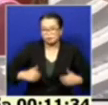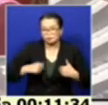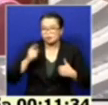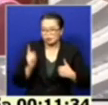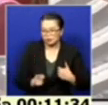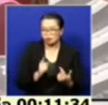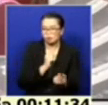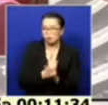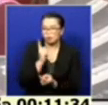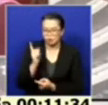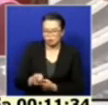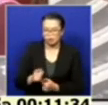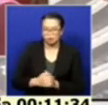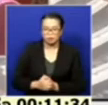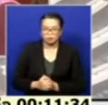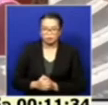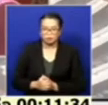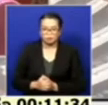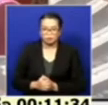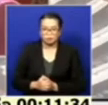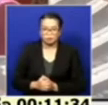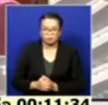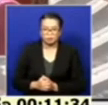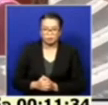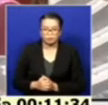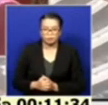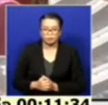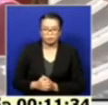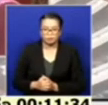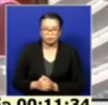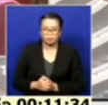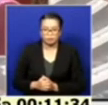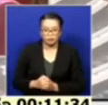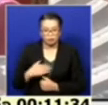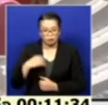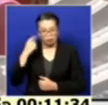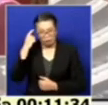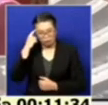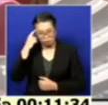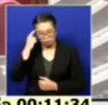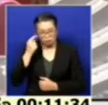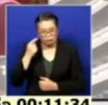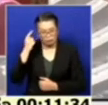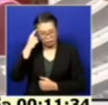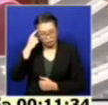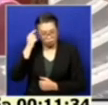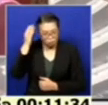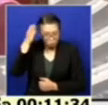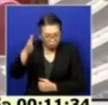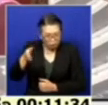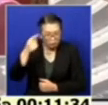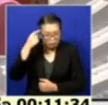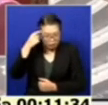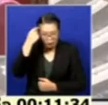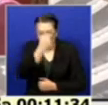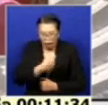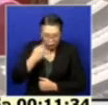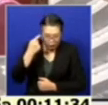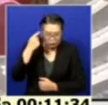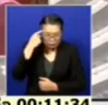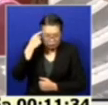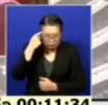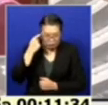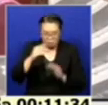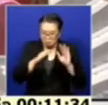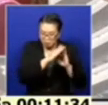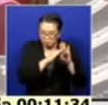สำหรับคำถามนะฮะที่ท่านคิดว่าเราจะสามารถจะตอบให้ท่านชื่นใจนะผมก็คงสามารถจะตอบได้เพียงเท่านี้ตาม